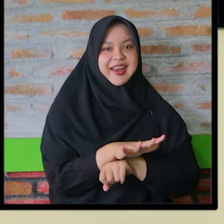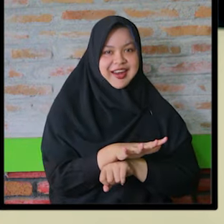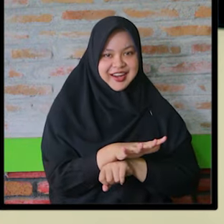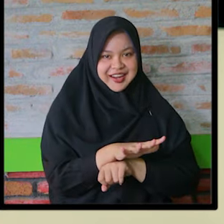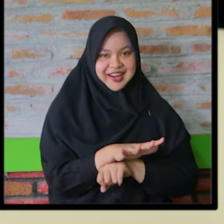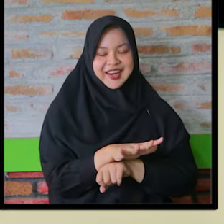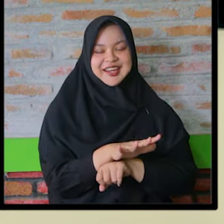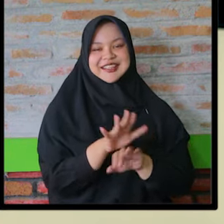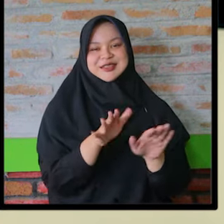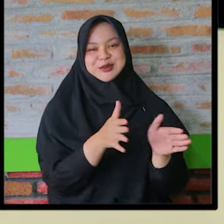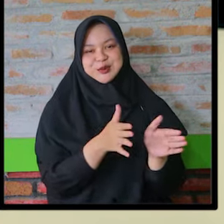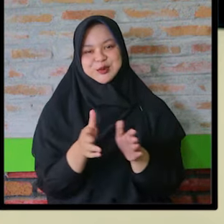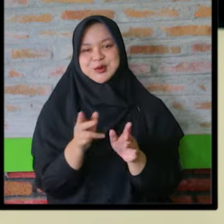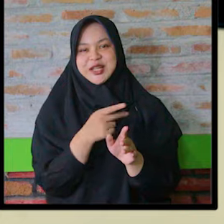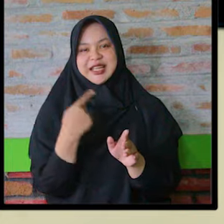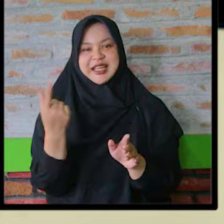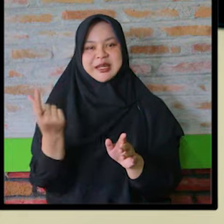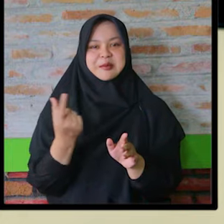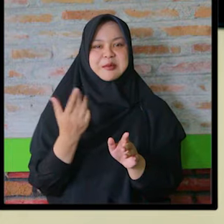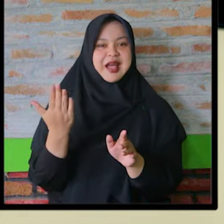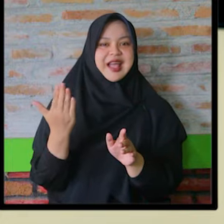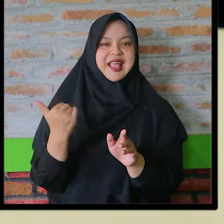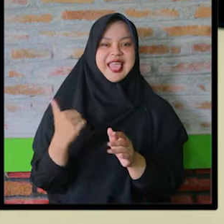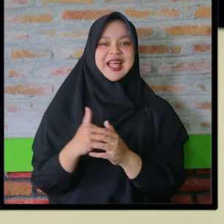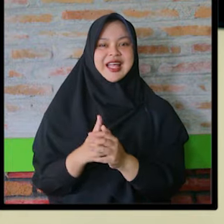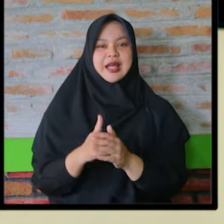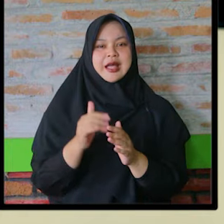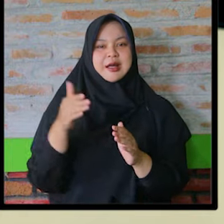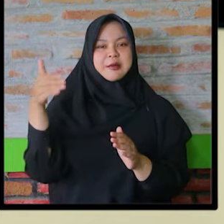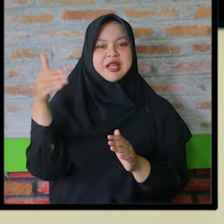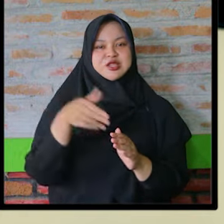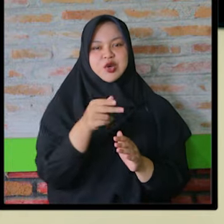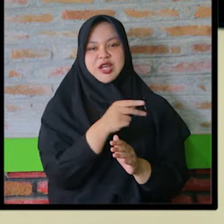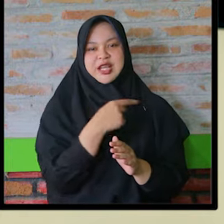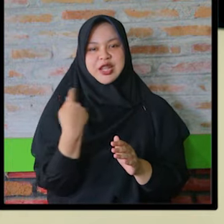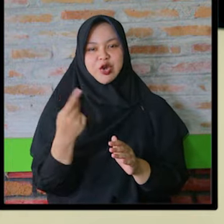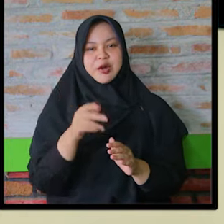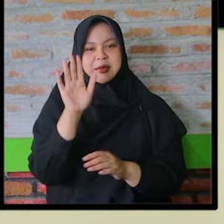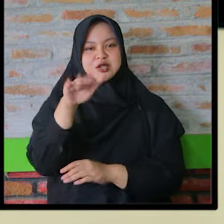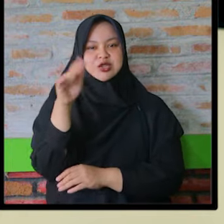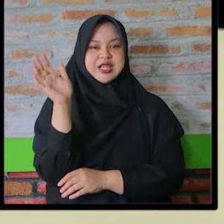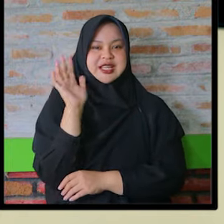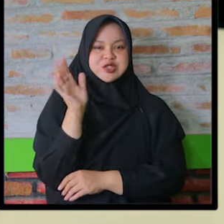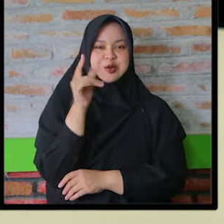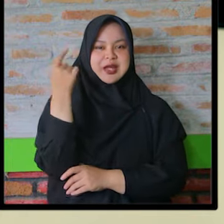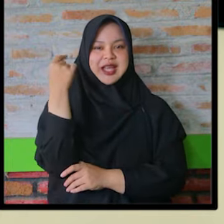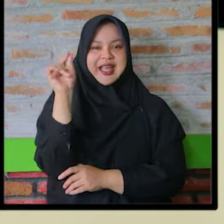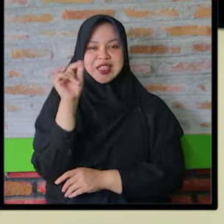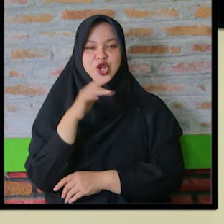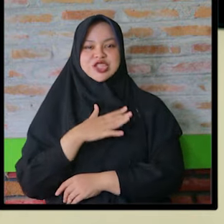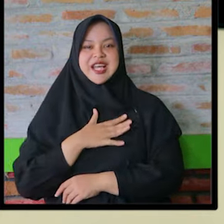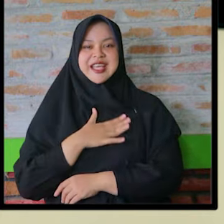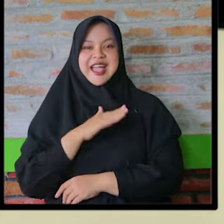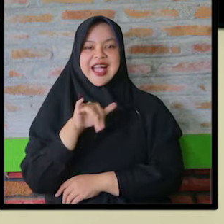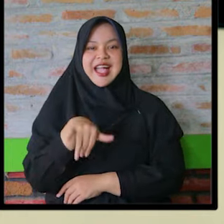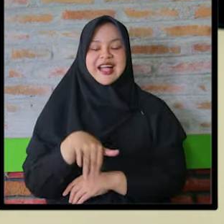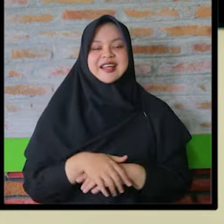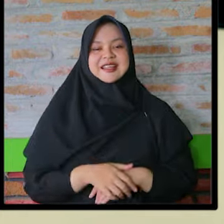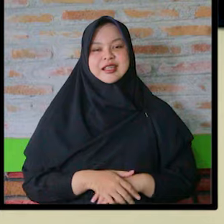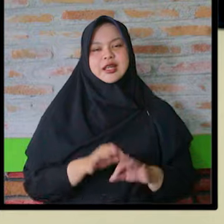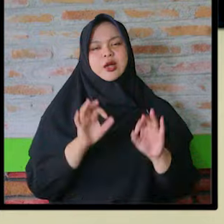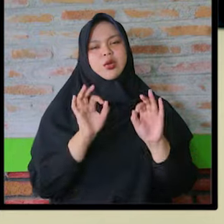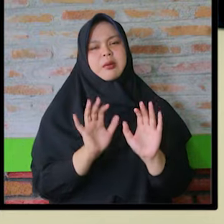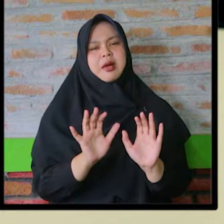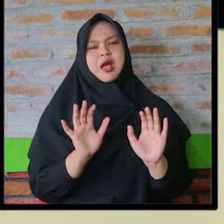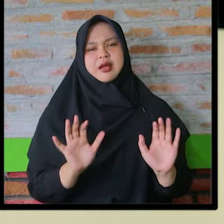ini kemudian kita dipanggil Oh Mbak besok kita ke sini besok saya jadi narasumber di kantor saya ya Misalnya begitu ini